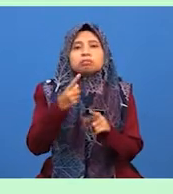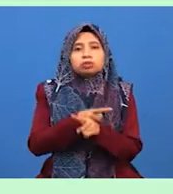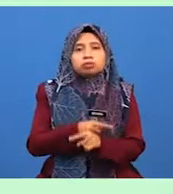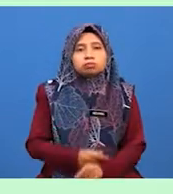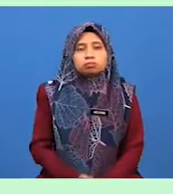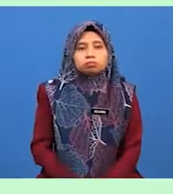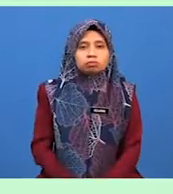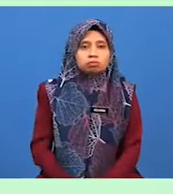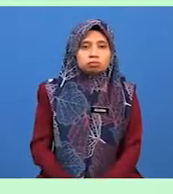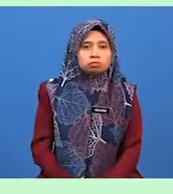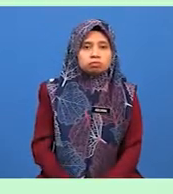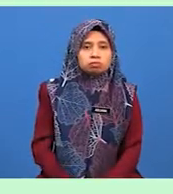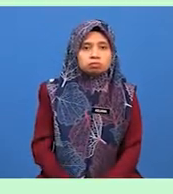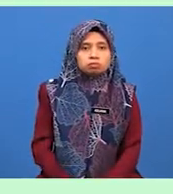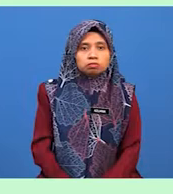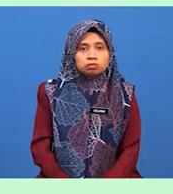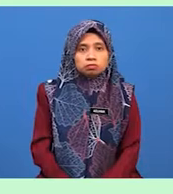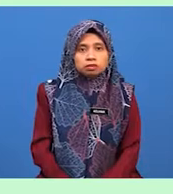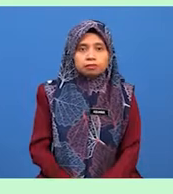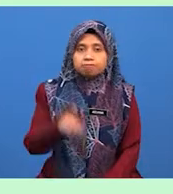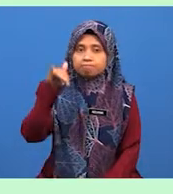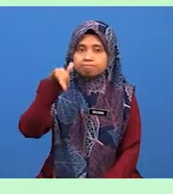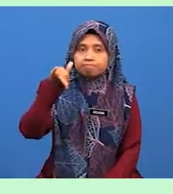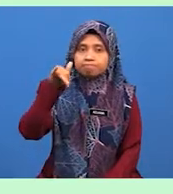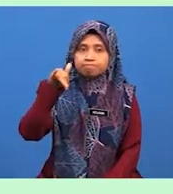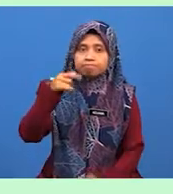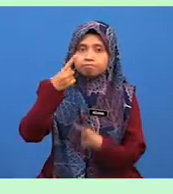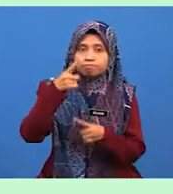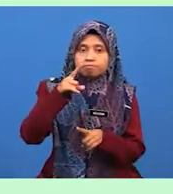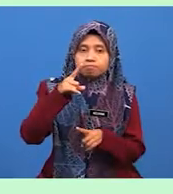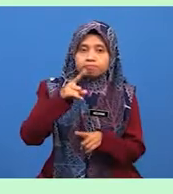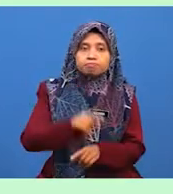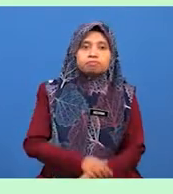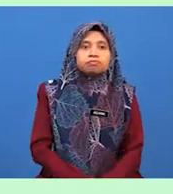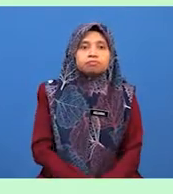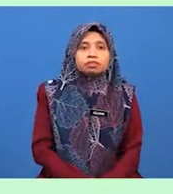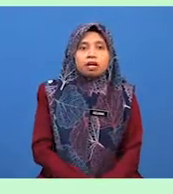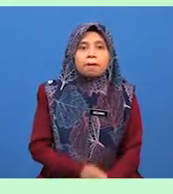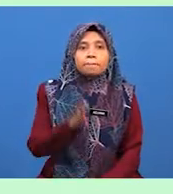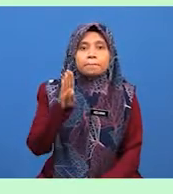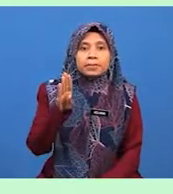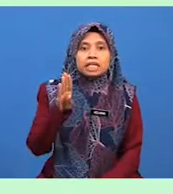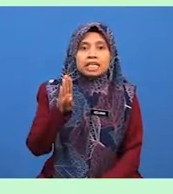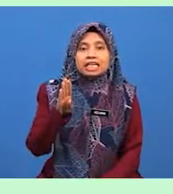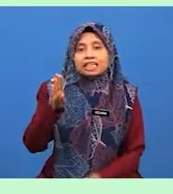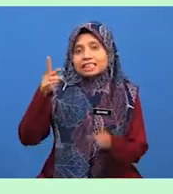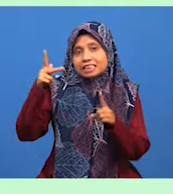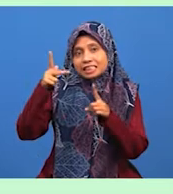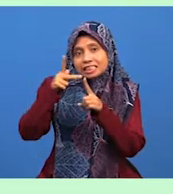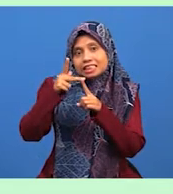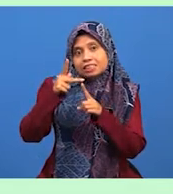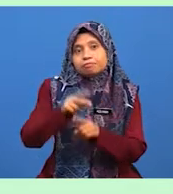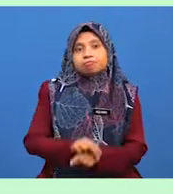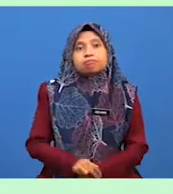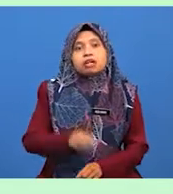soalan di atas? Ya, jawapannya ialah B. Ke.